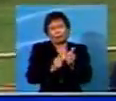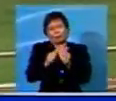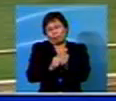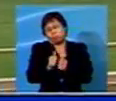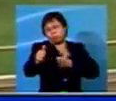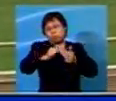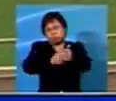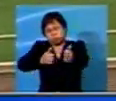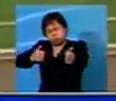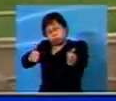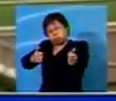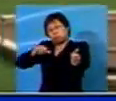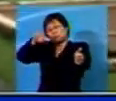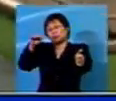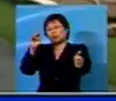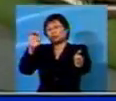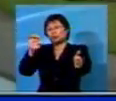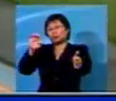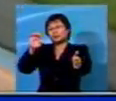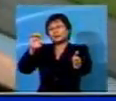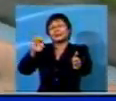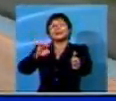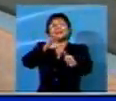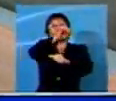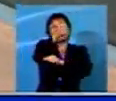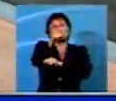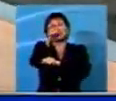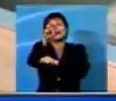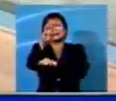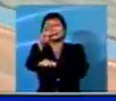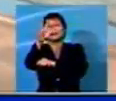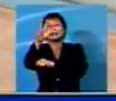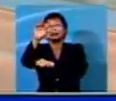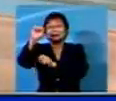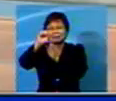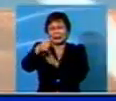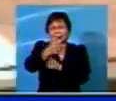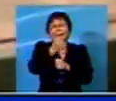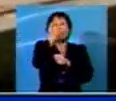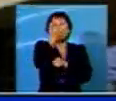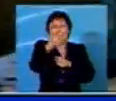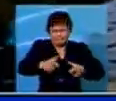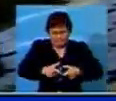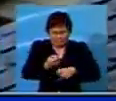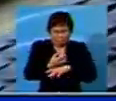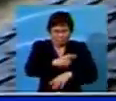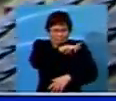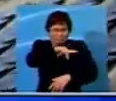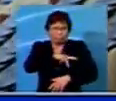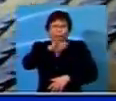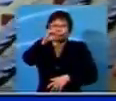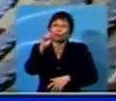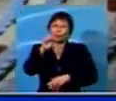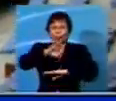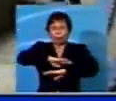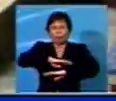pencabar terdekat Josia Eng dengan catatan 10.673 saat untuk meraih emas keempat pribadi pada kejohanan itu Josia terpaksa